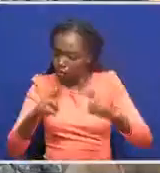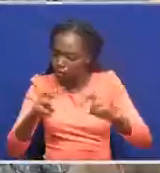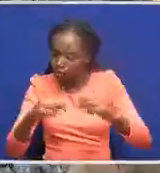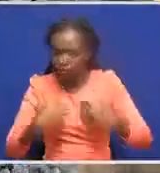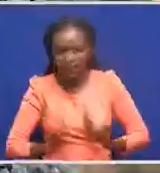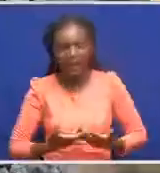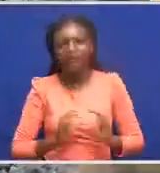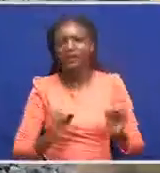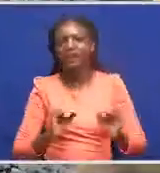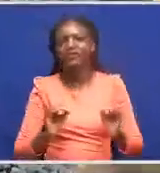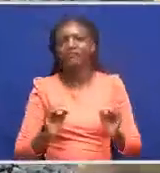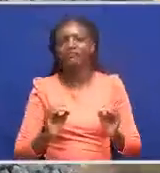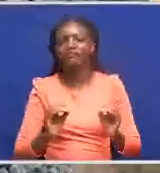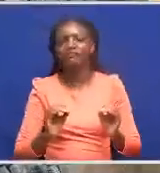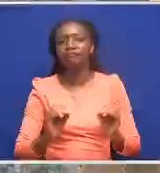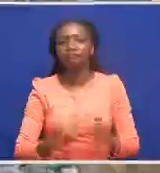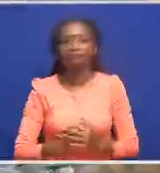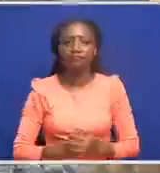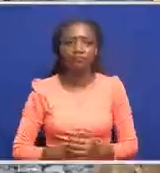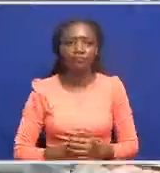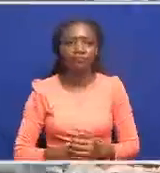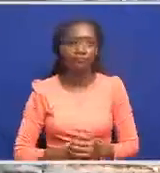akichoka keshapata.